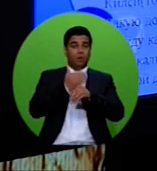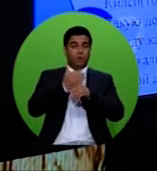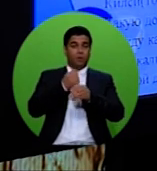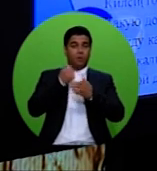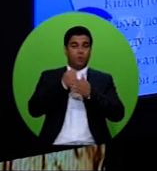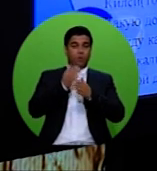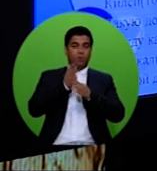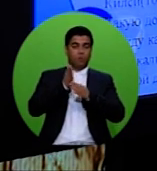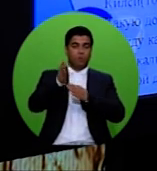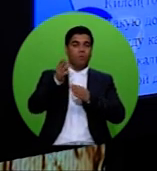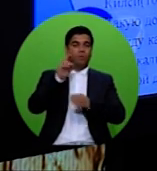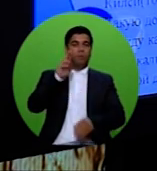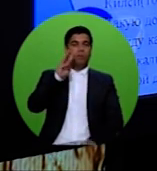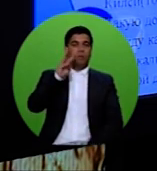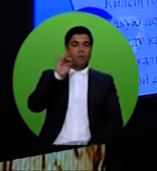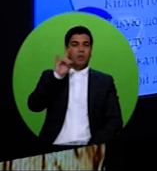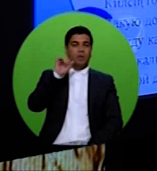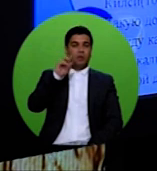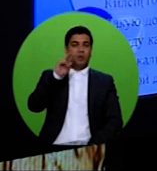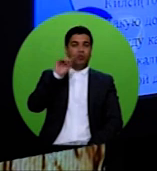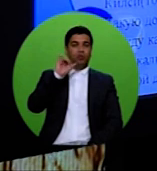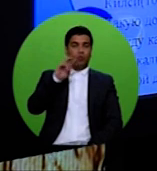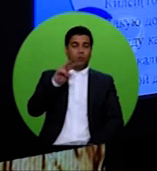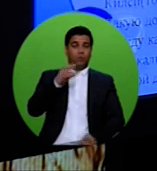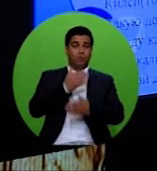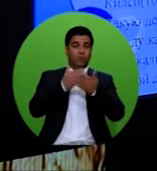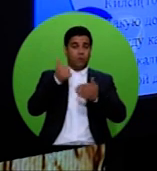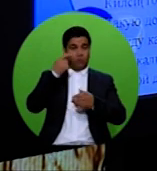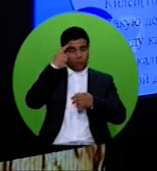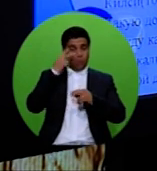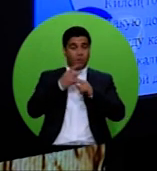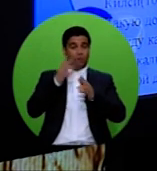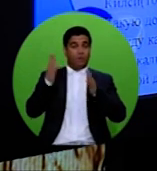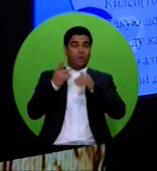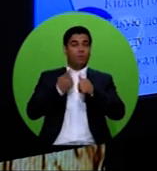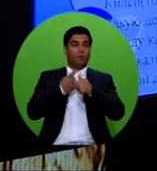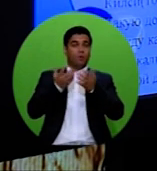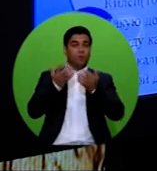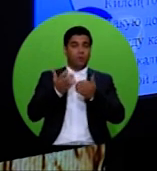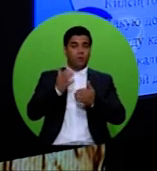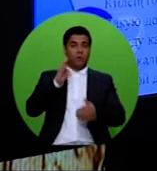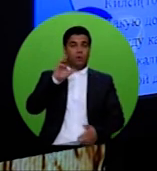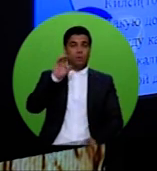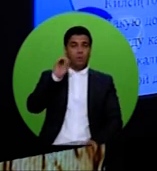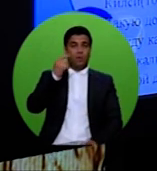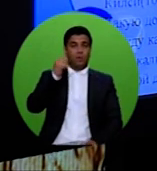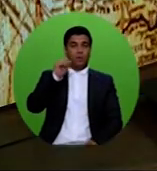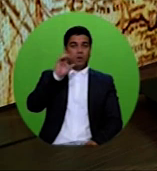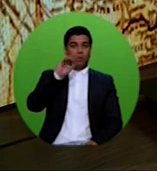сторону Мирзачуля? Вы все знаете, ребята, что этот ветер получил название